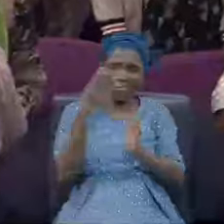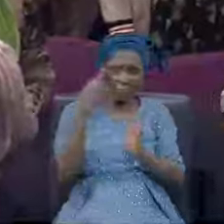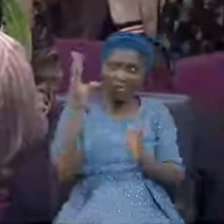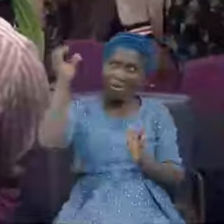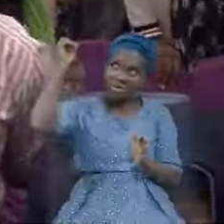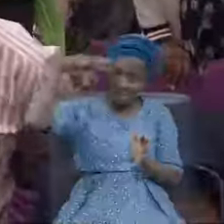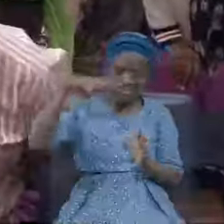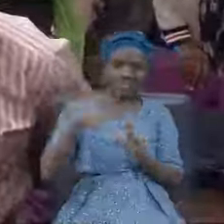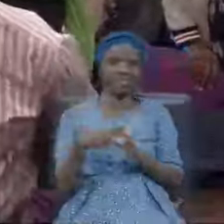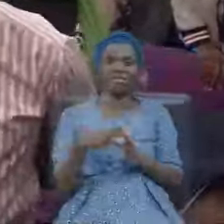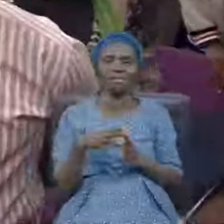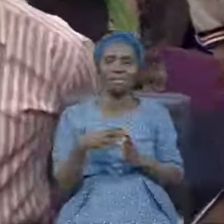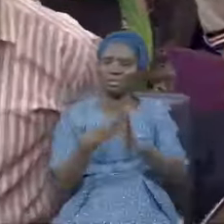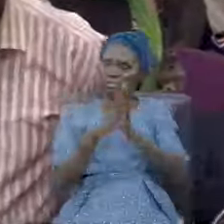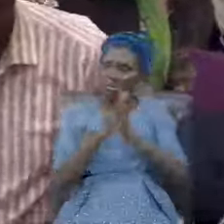Priez